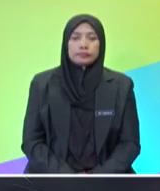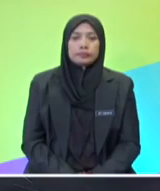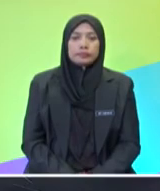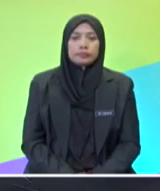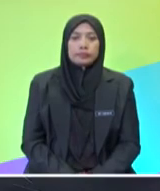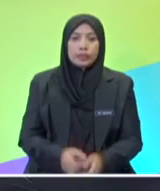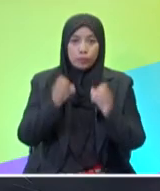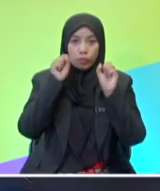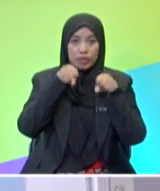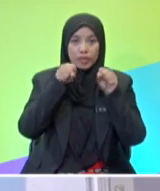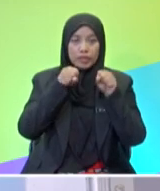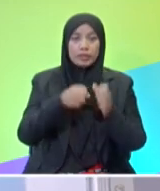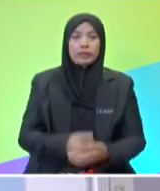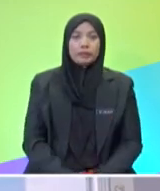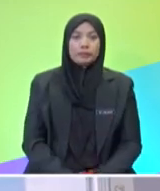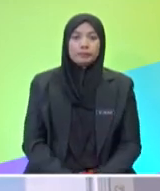Boleh Bazila?